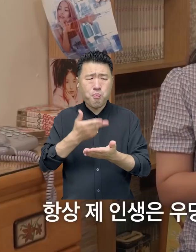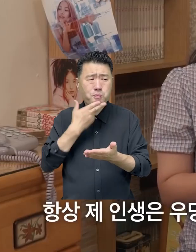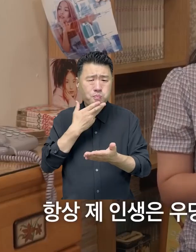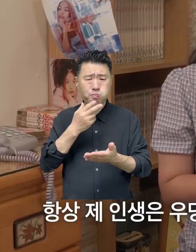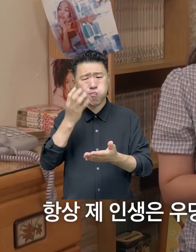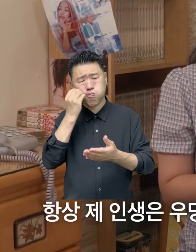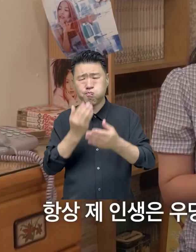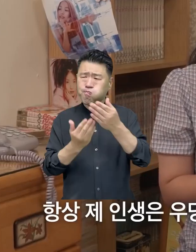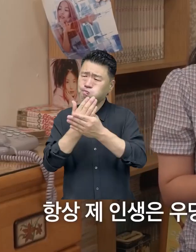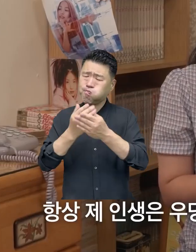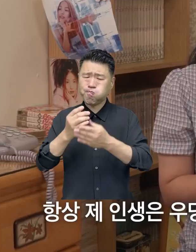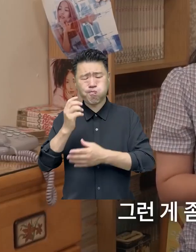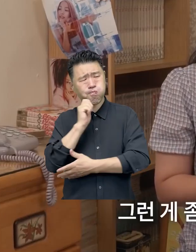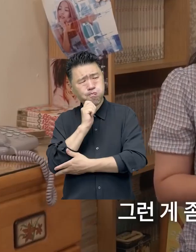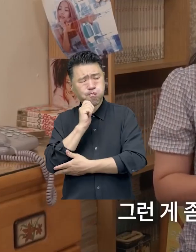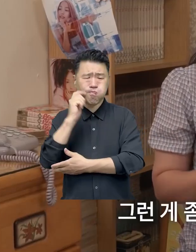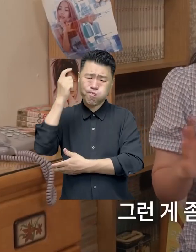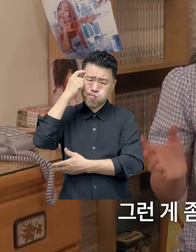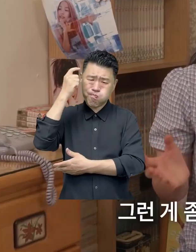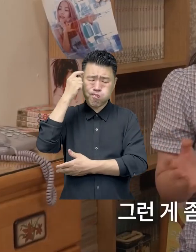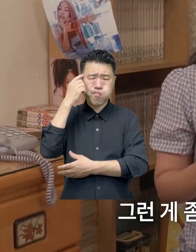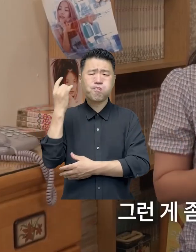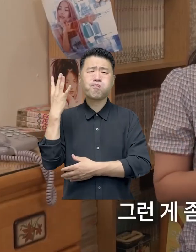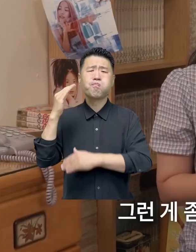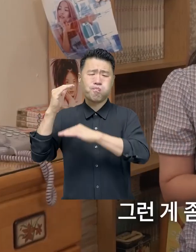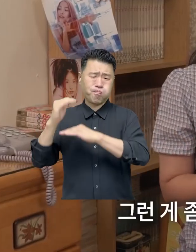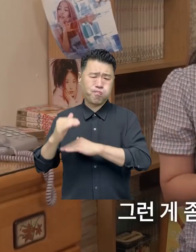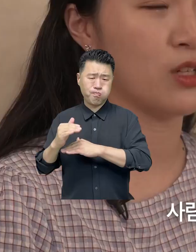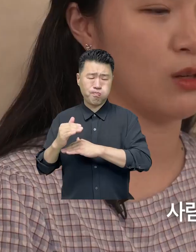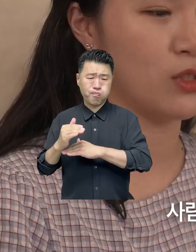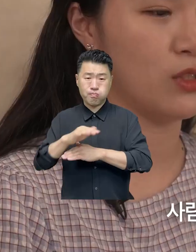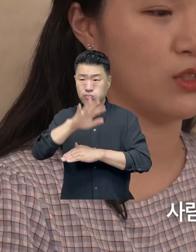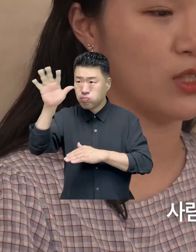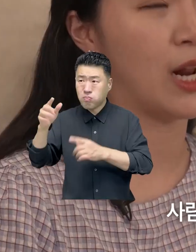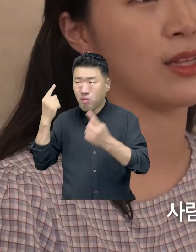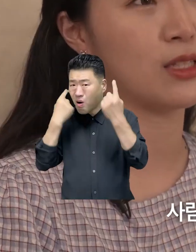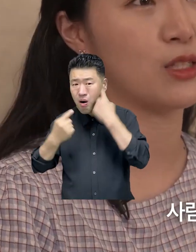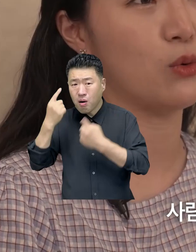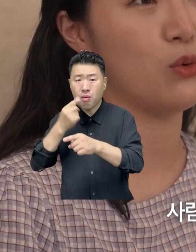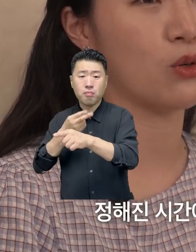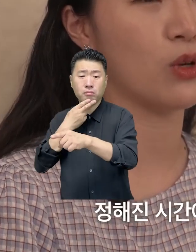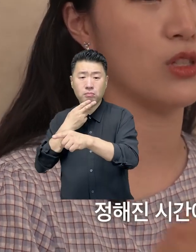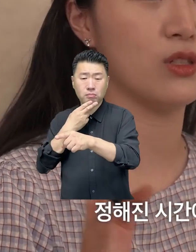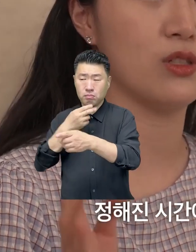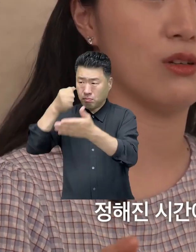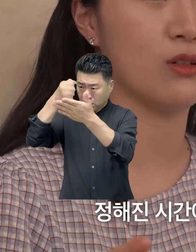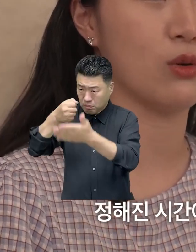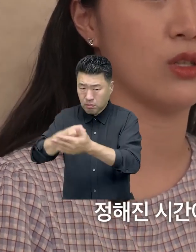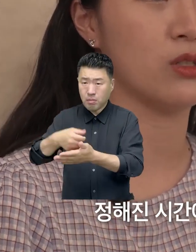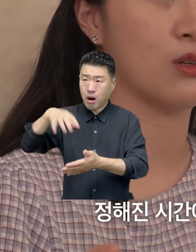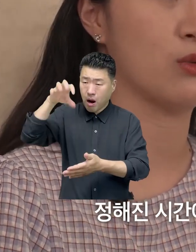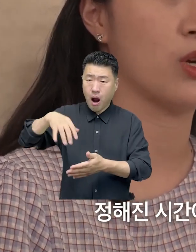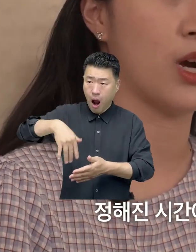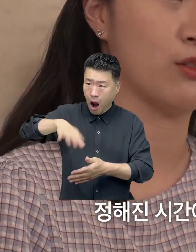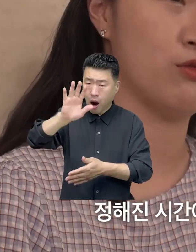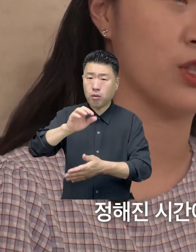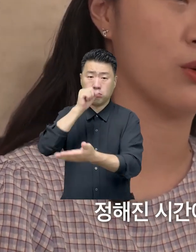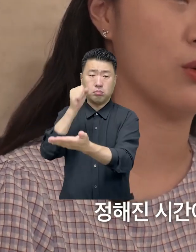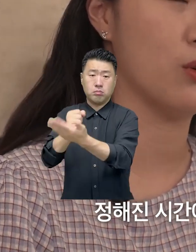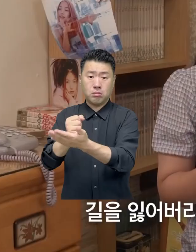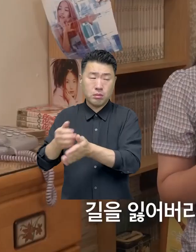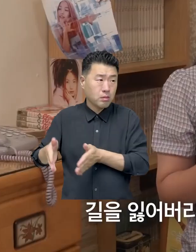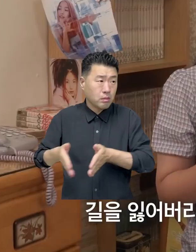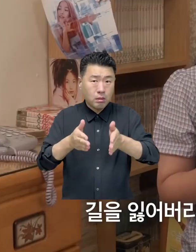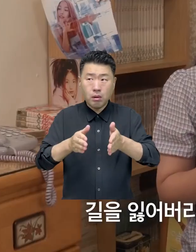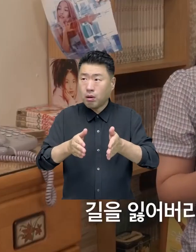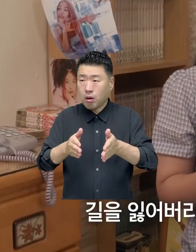안 좋게 펼쳐졌기 때문에 그런 게 좀 기본값으로 있었거든요. 사람들은 잘 안 다치고 정해진 시간에 정해진 장소에 갈 수